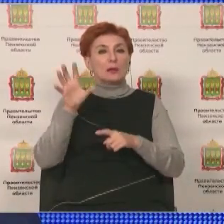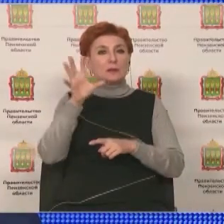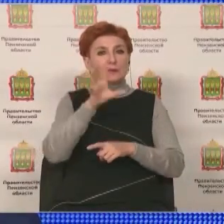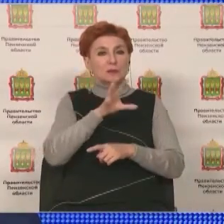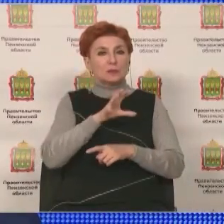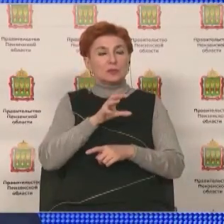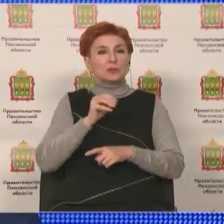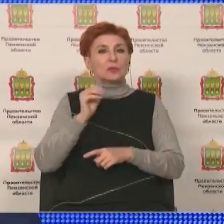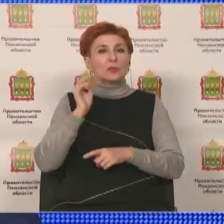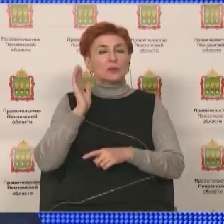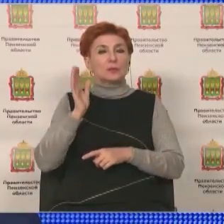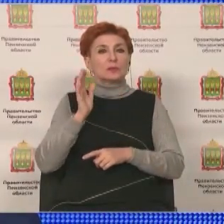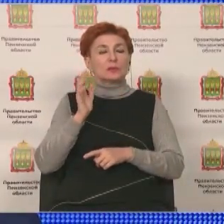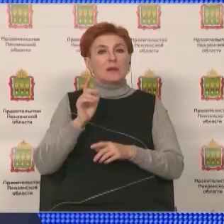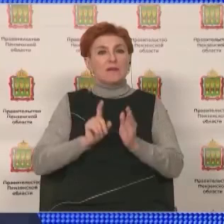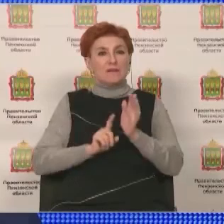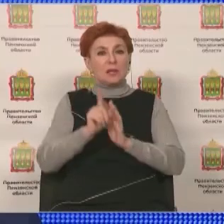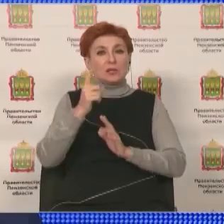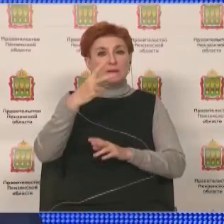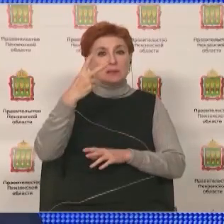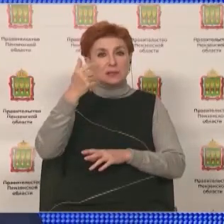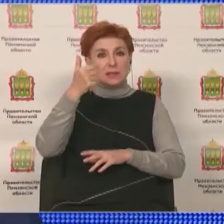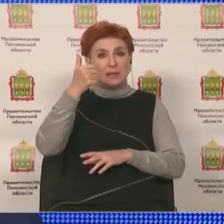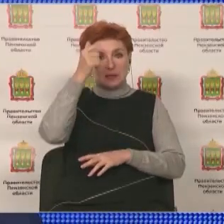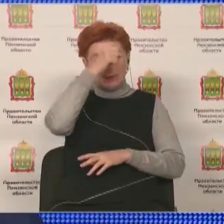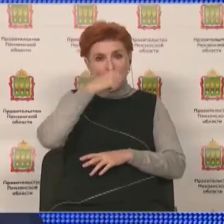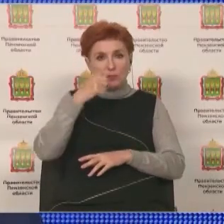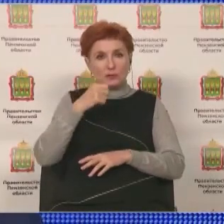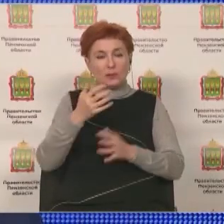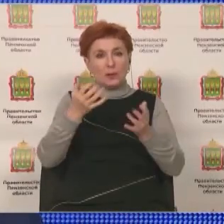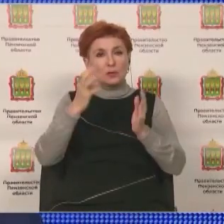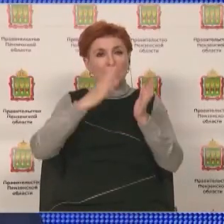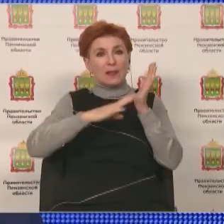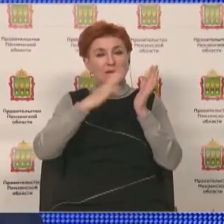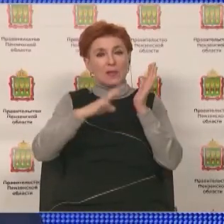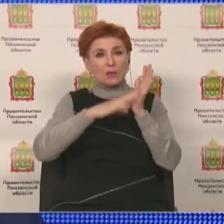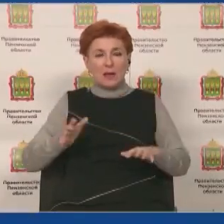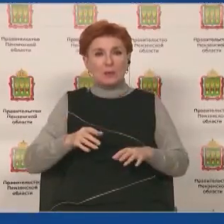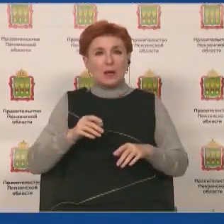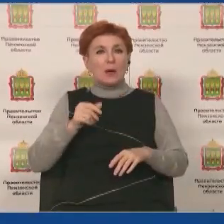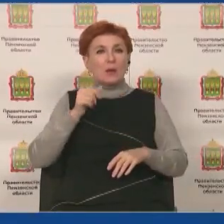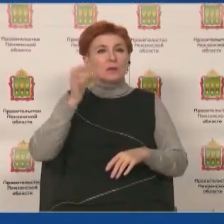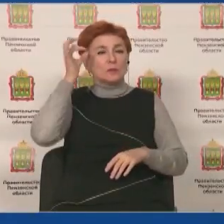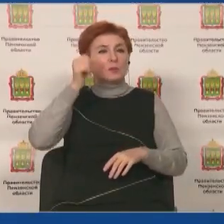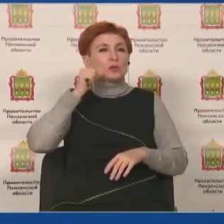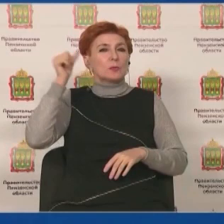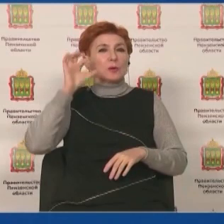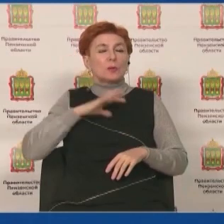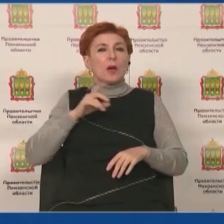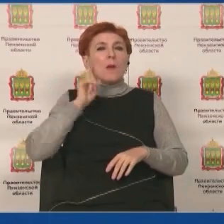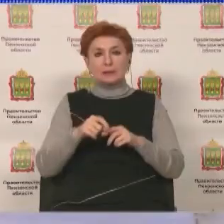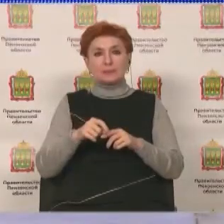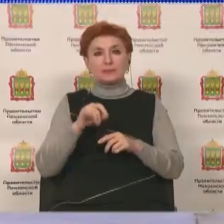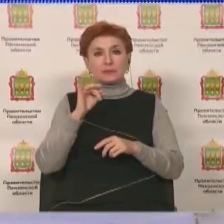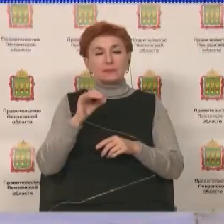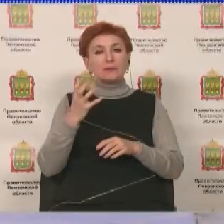произойдет в первые месяцы 2023 года, мы получим 90 машин. 90 машин.